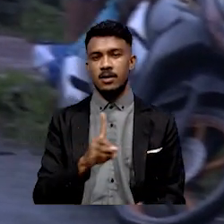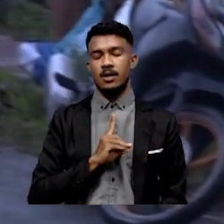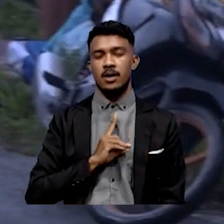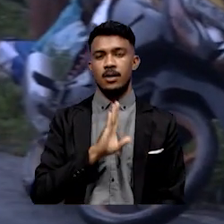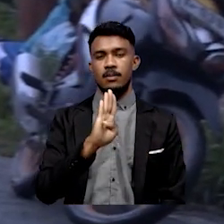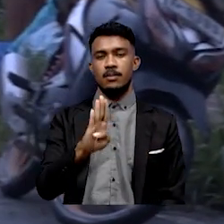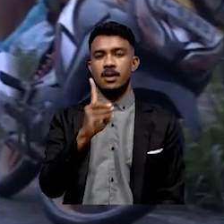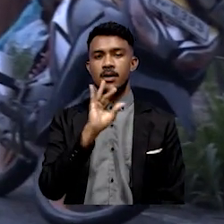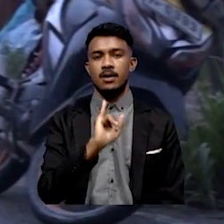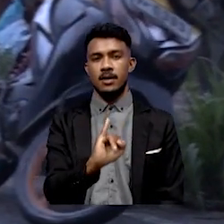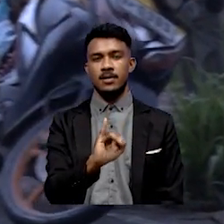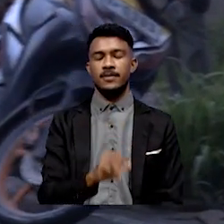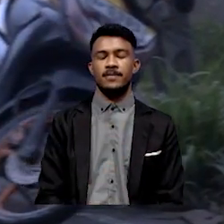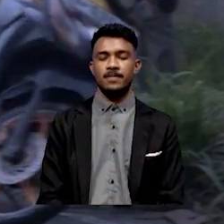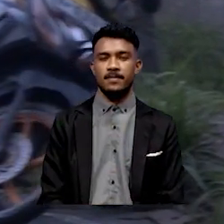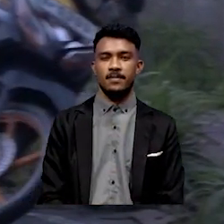Dili.